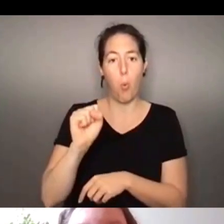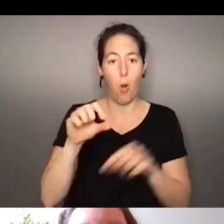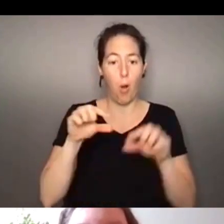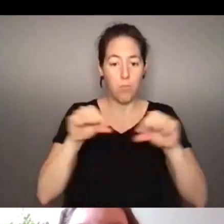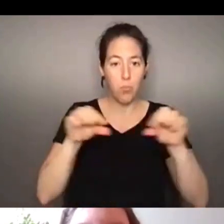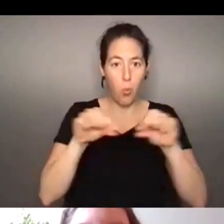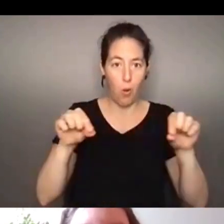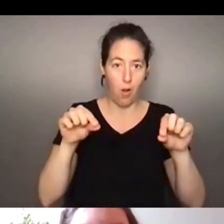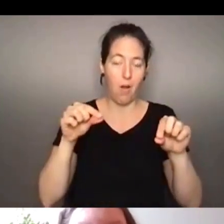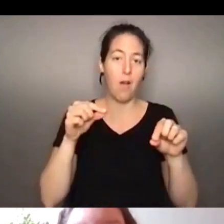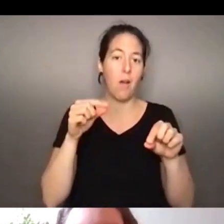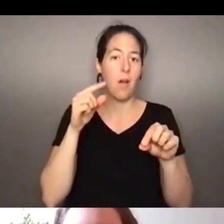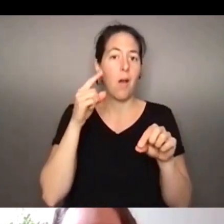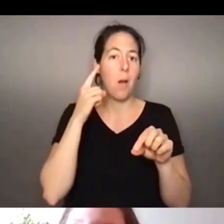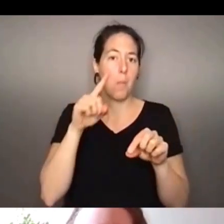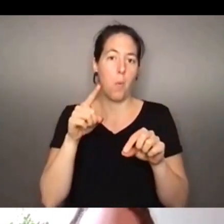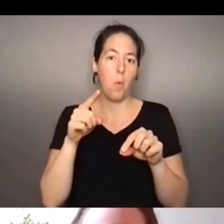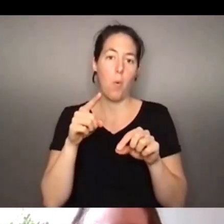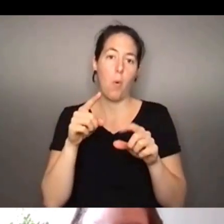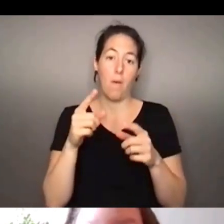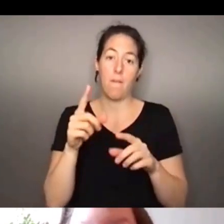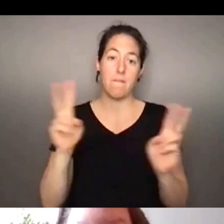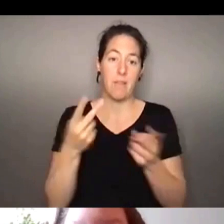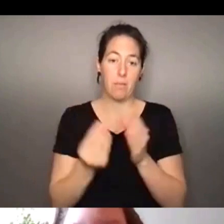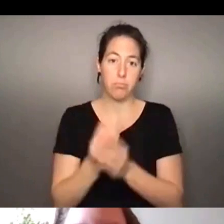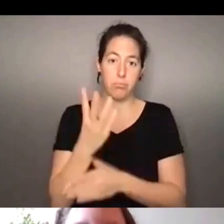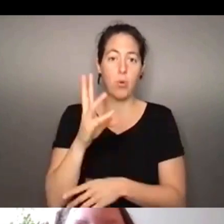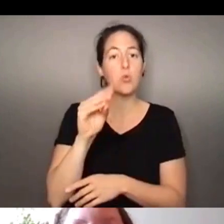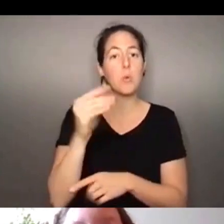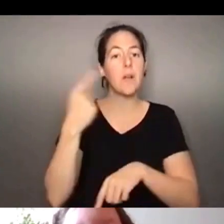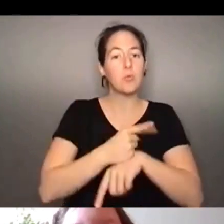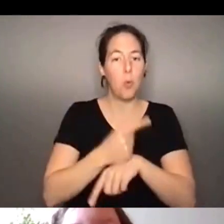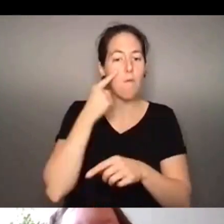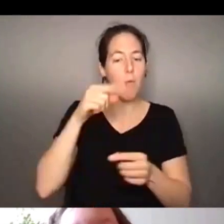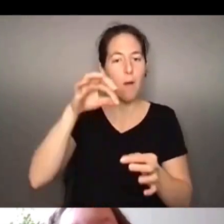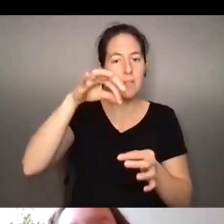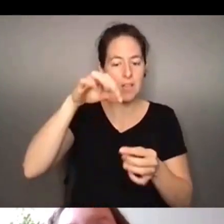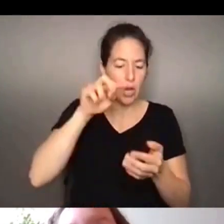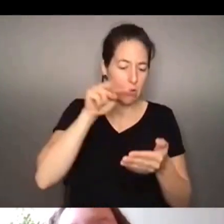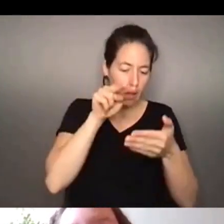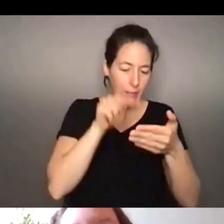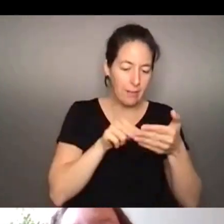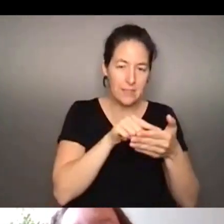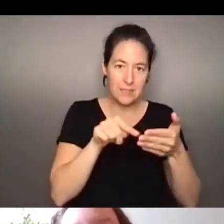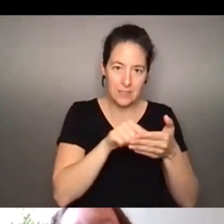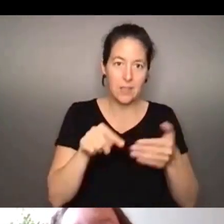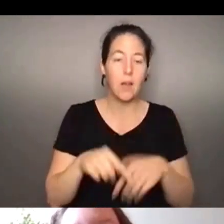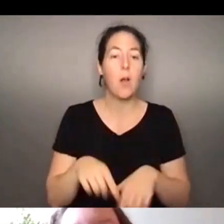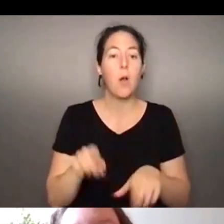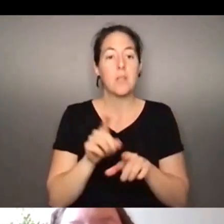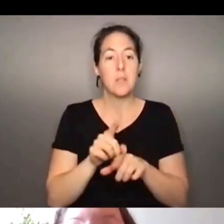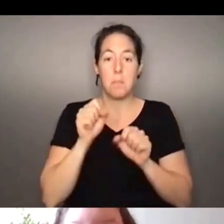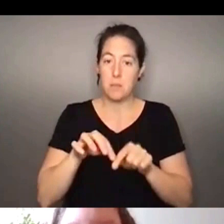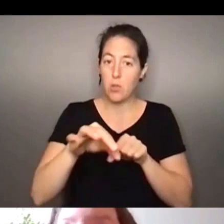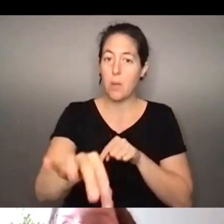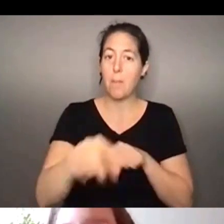variétés hâtives, environ 60 jours. Il va être écrit sur votre petit paquet. Puis, vous pouvez aussi semer d'autres